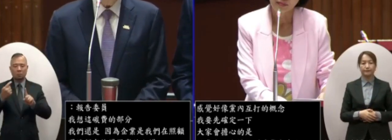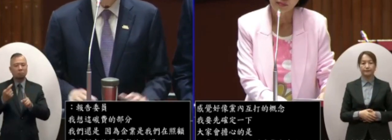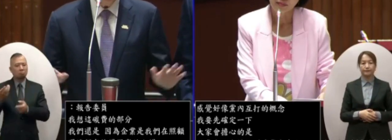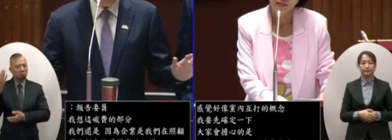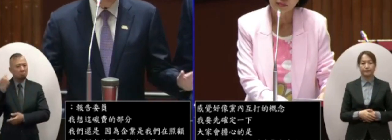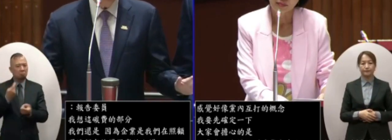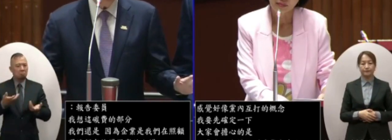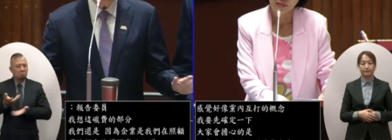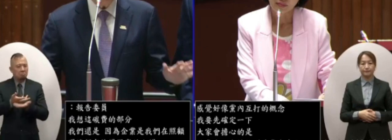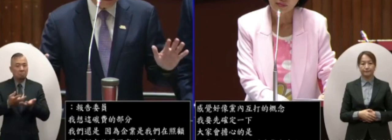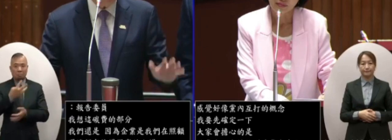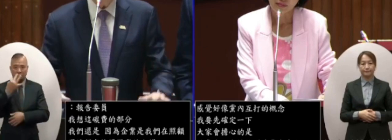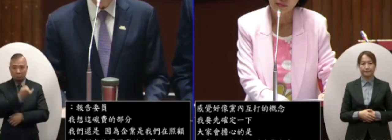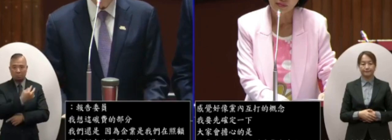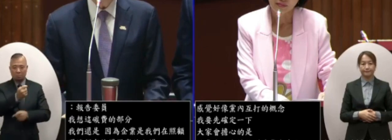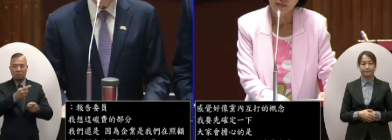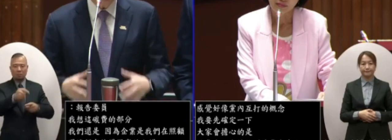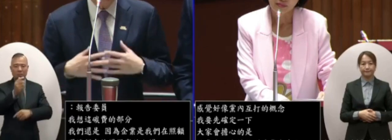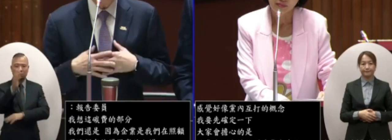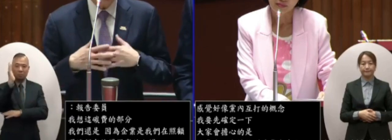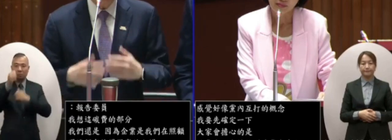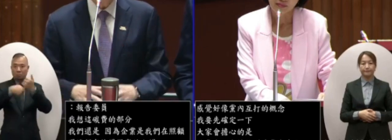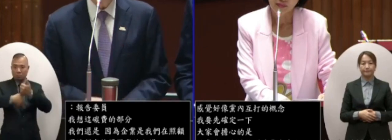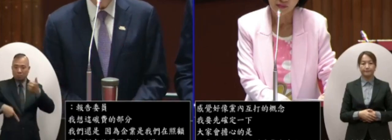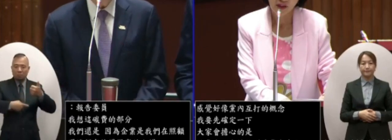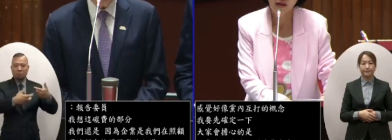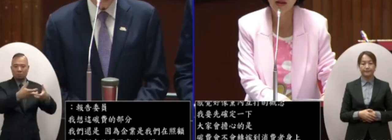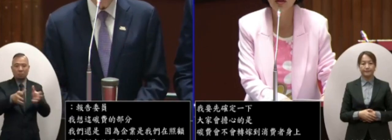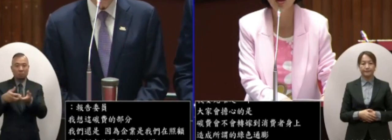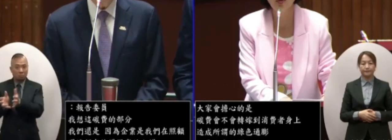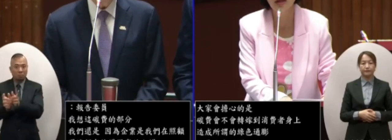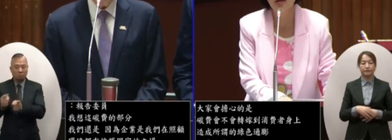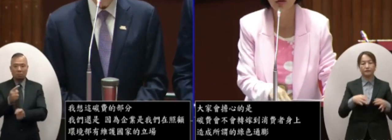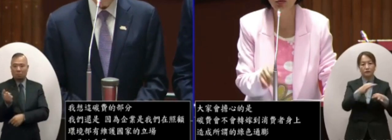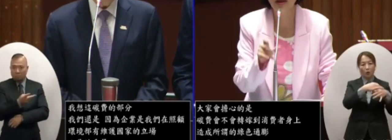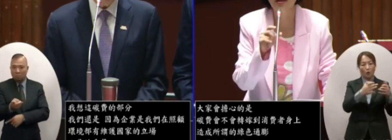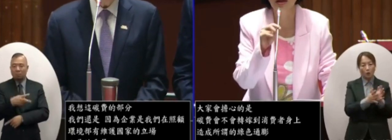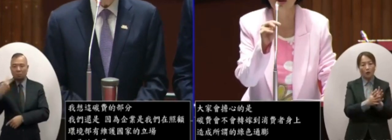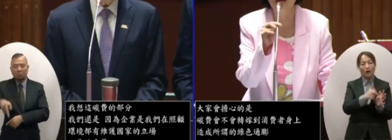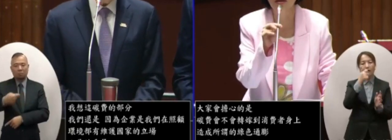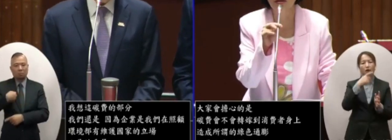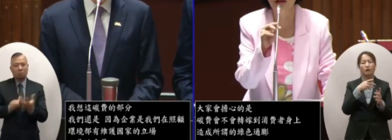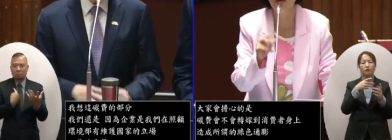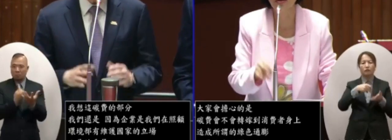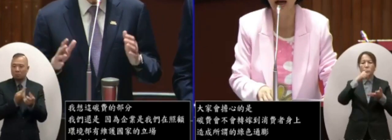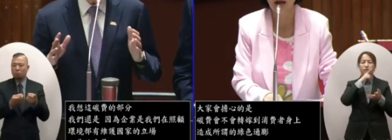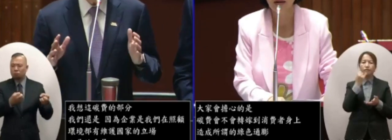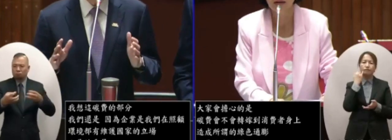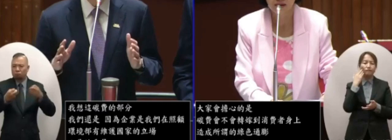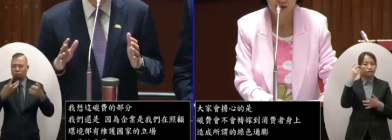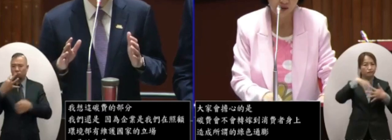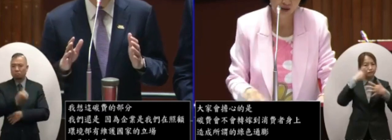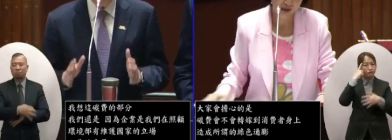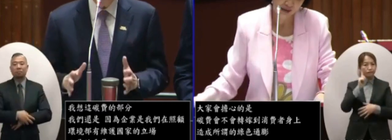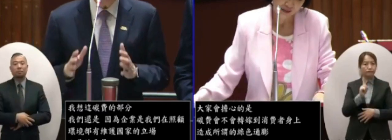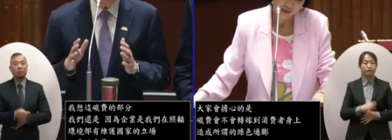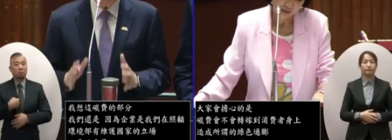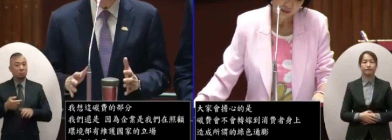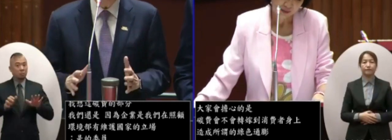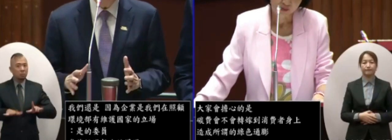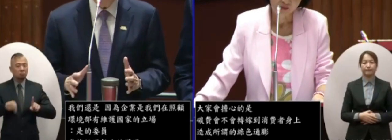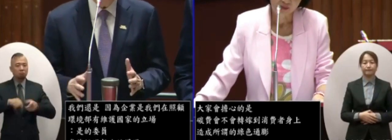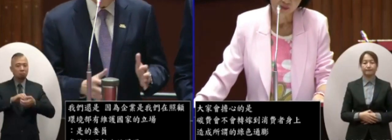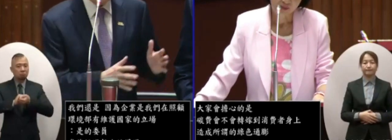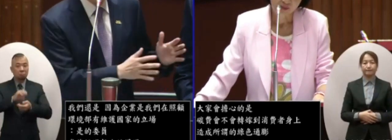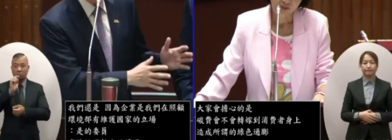会跟其他相关部会跟我本人，我们都参加过相当 的。你的经济部长深度遗憾是在协 公司。那如果今天我们定出来一个标准，经